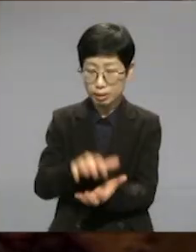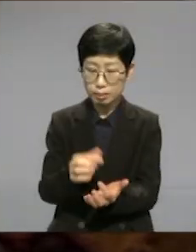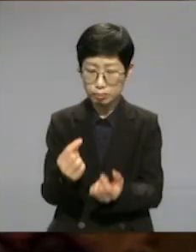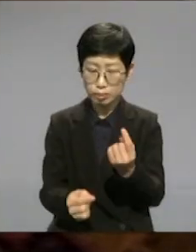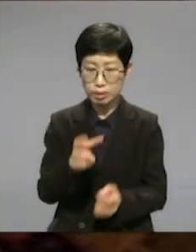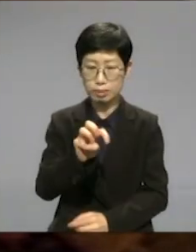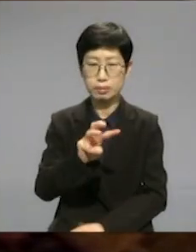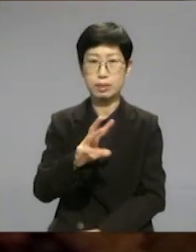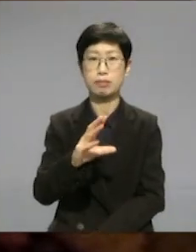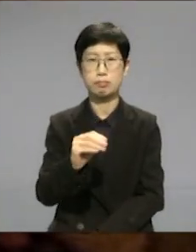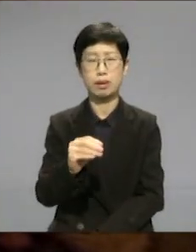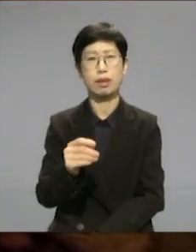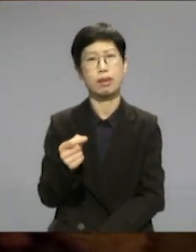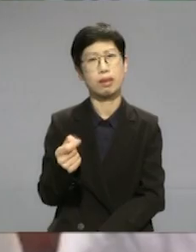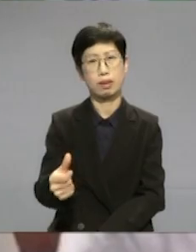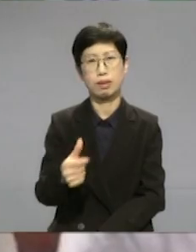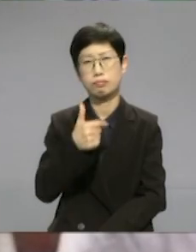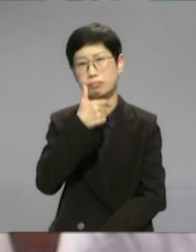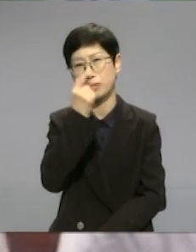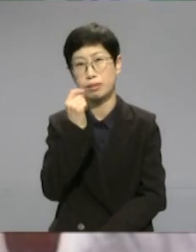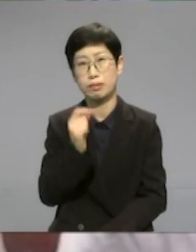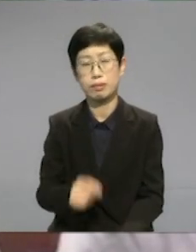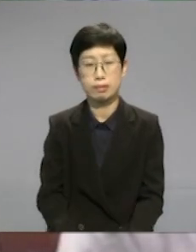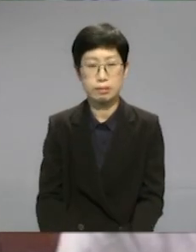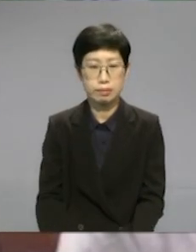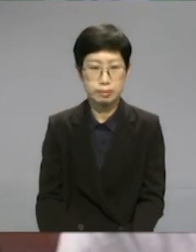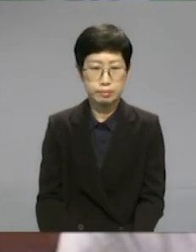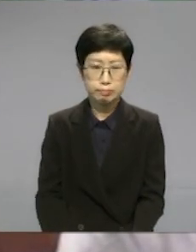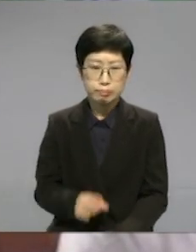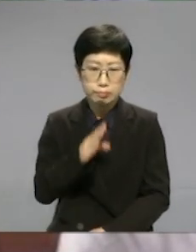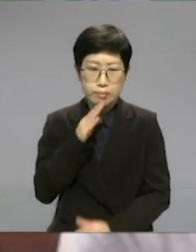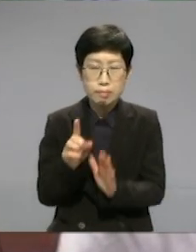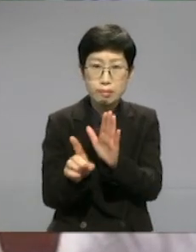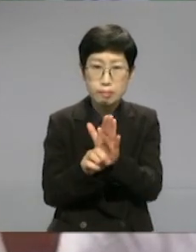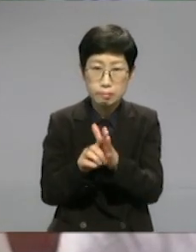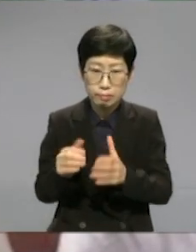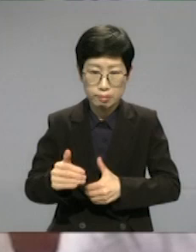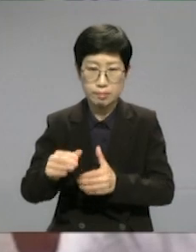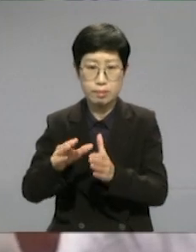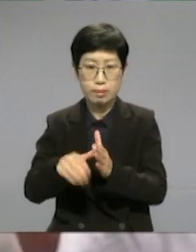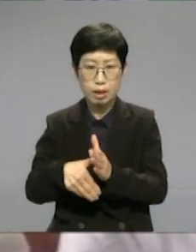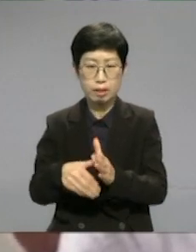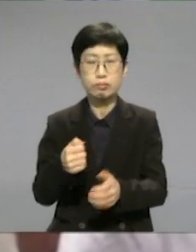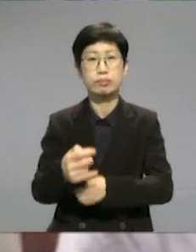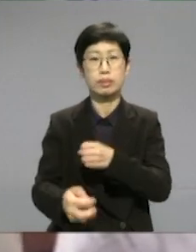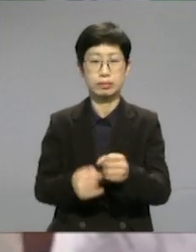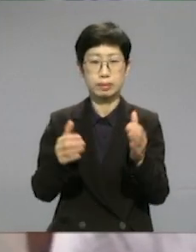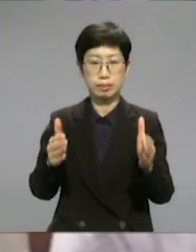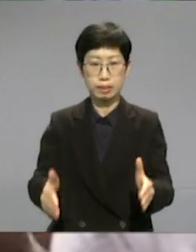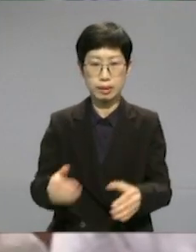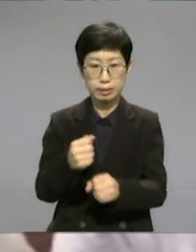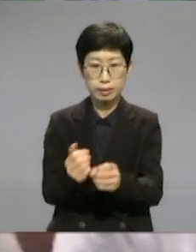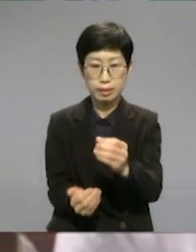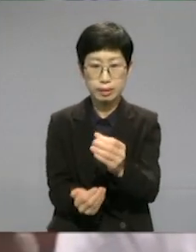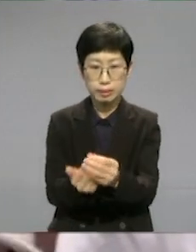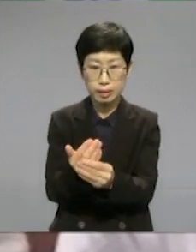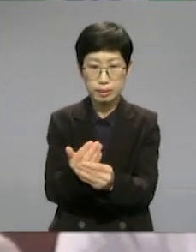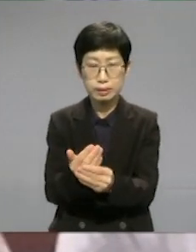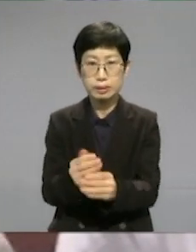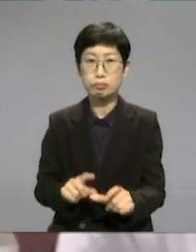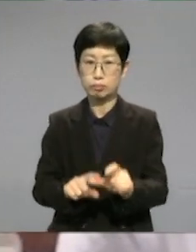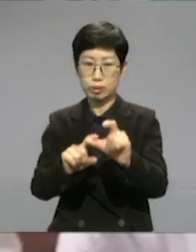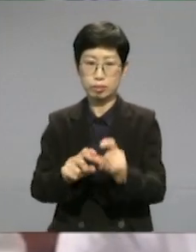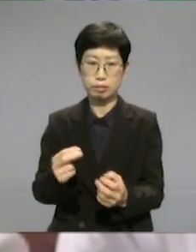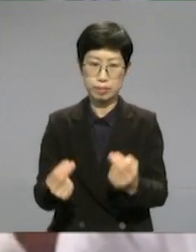톤이나 적습니다. Mais de façon factuelle, au stade de la campagne où nous sommes, nous pouvons dire que nous avons perdu au moins 30% de la production que nous